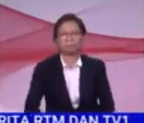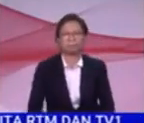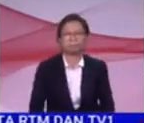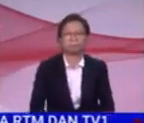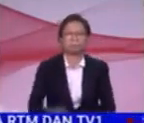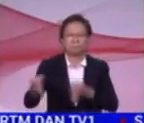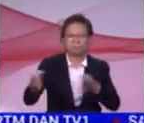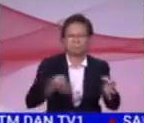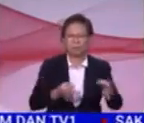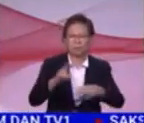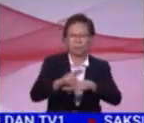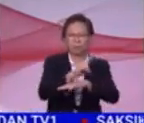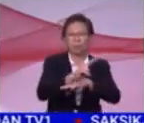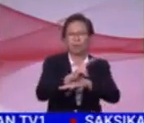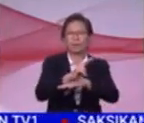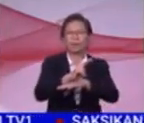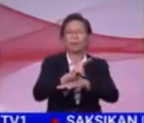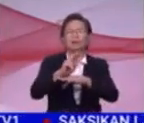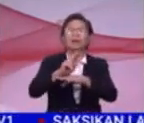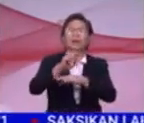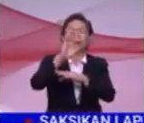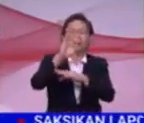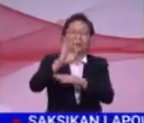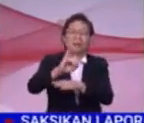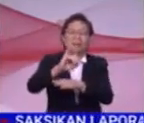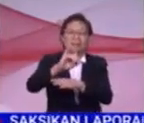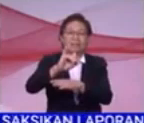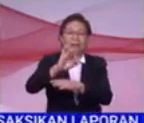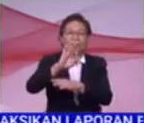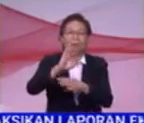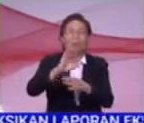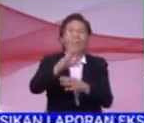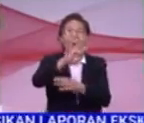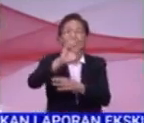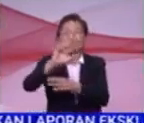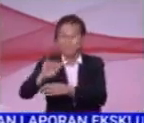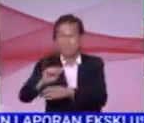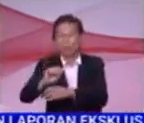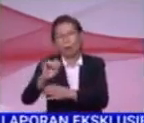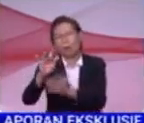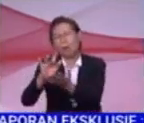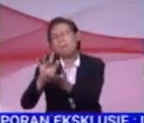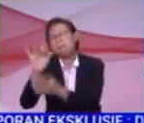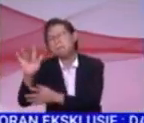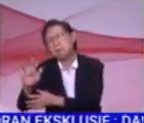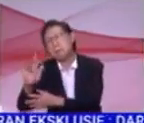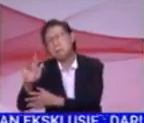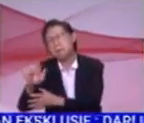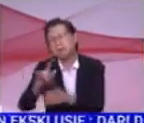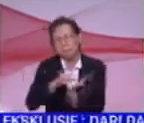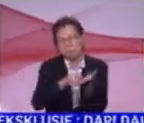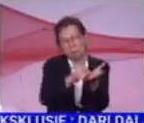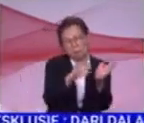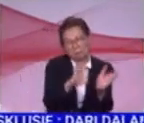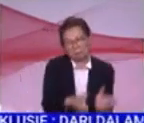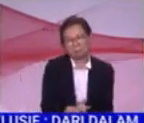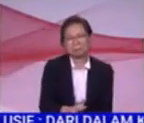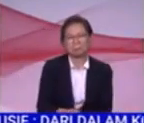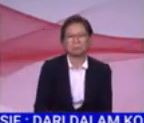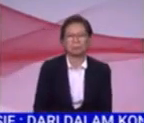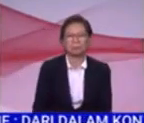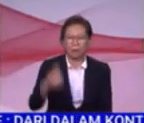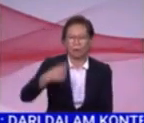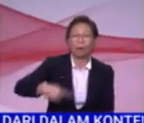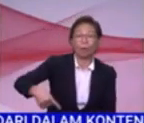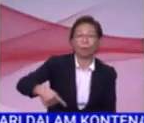Hai jelasnya mereka menggunakan platform media sosial dan aplikasi WhatsApp untuk meraih simpati penderma kepada